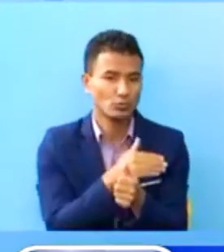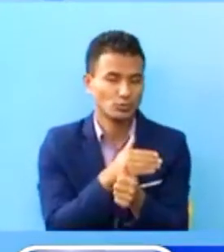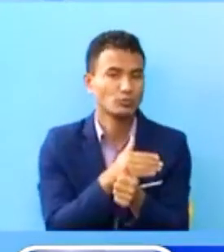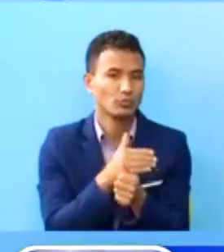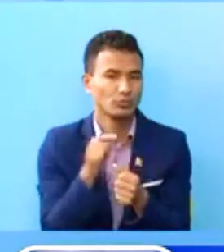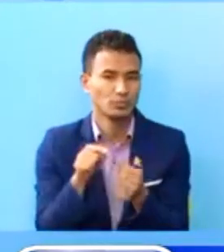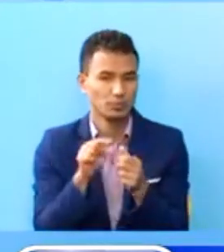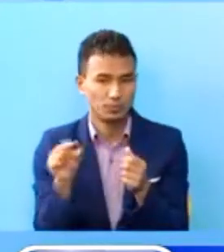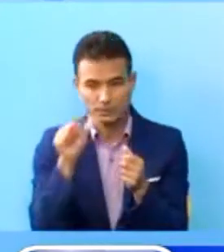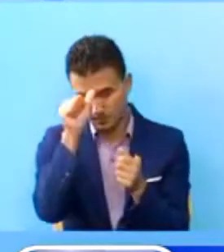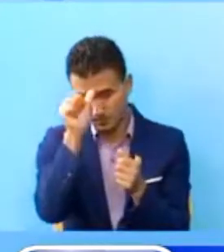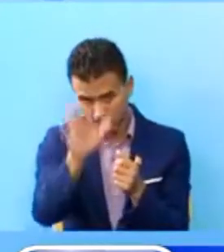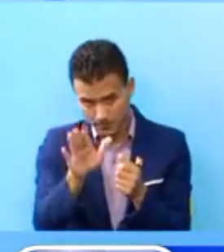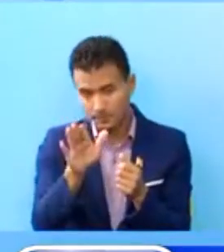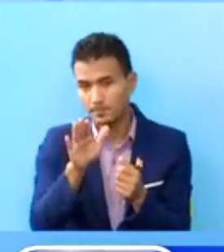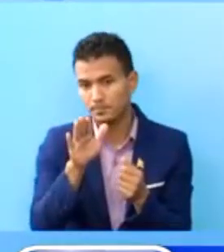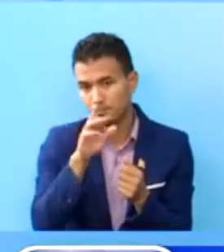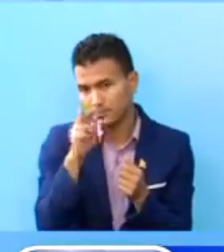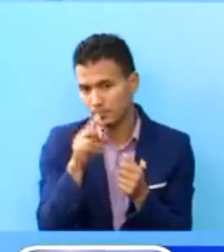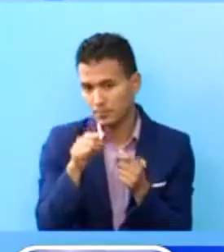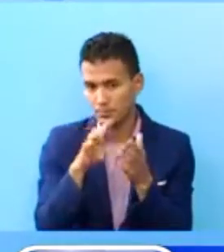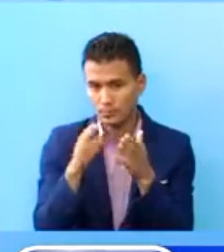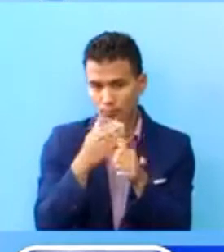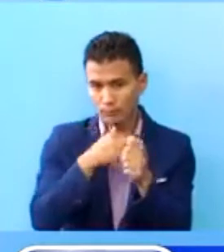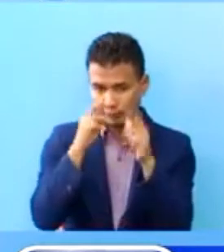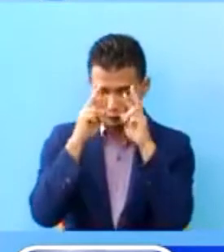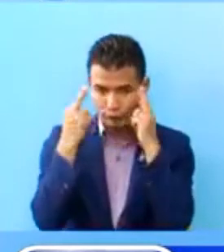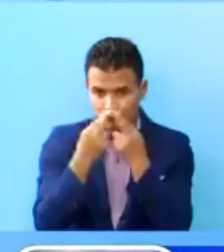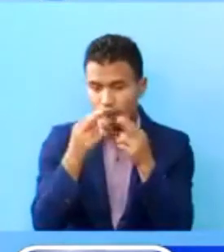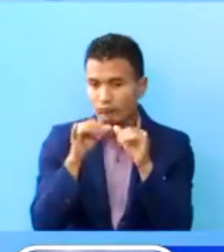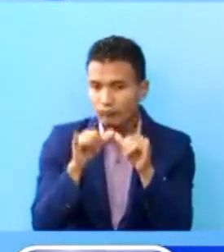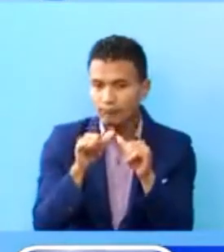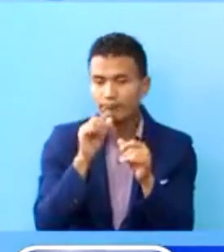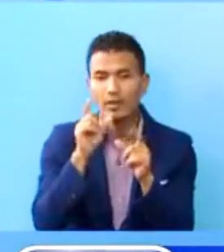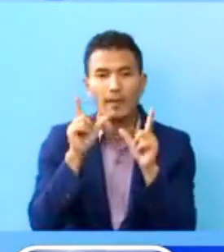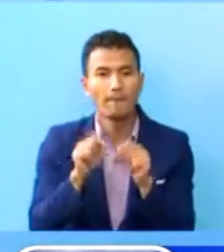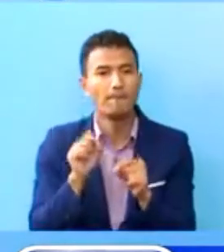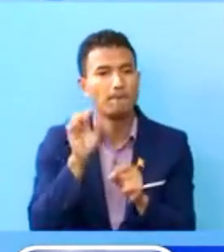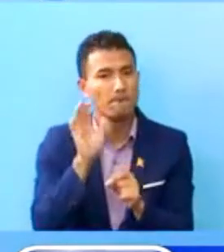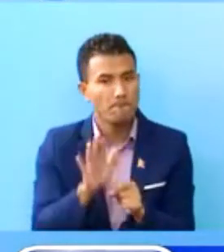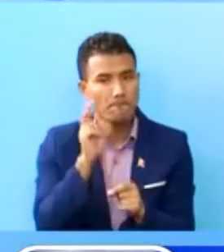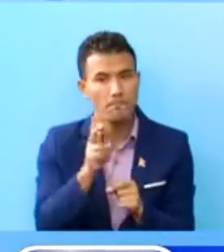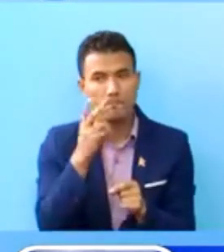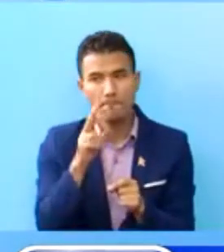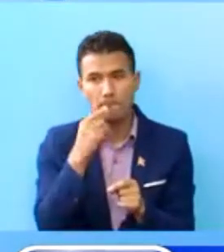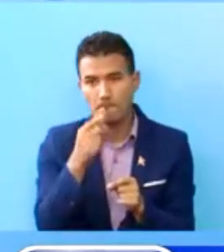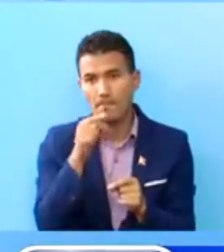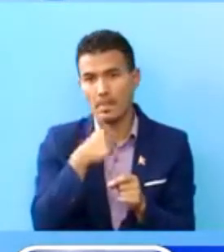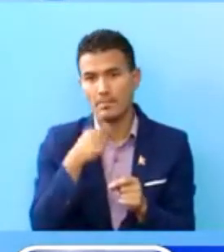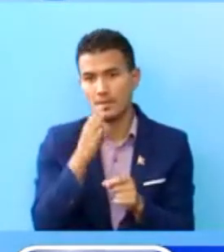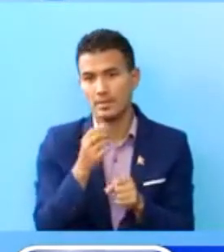पहिला यस बारेमा जानकारी गराउने र इन्फेक्सन प्रिभेन्सनको अलिक ओरिएन्टेसन गर्नुपर्ने जरुरी छ। त्यो गर्न सकियो भने हामीले